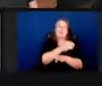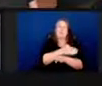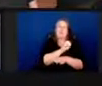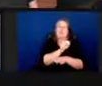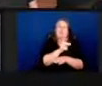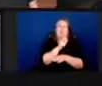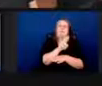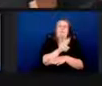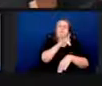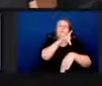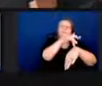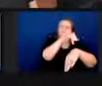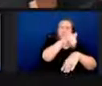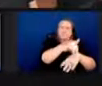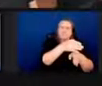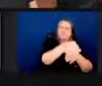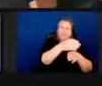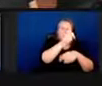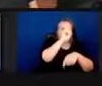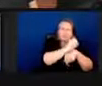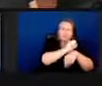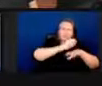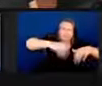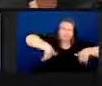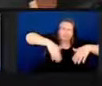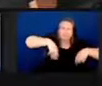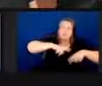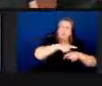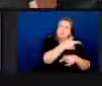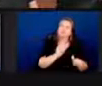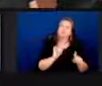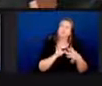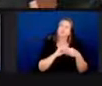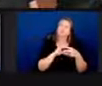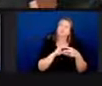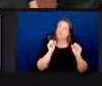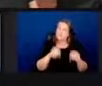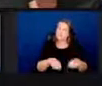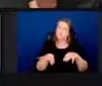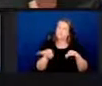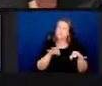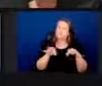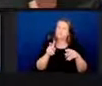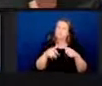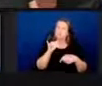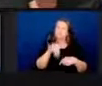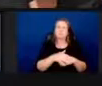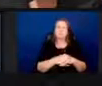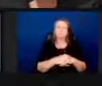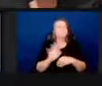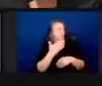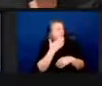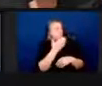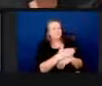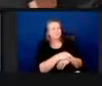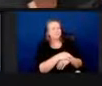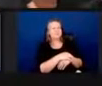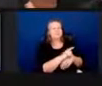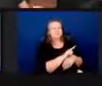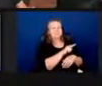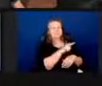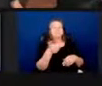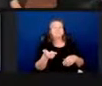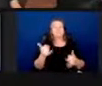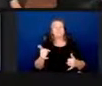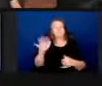الذين يقررون ويختارون اختصاصات ميدانية يكون لديهم الفرص في الانخراط ميدانيا. سأقدم زميلتي. شكرا هانز.